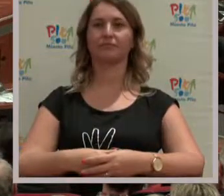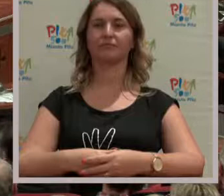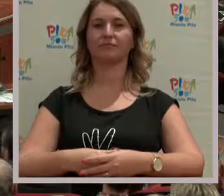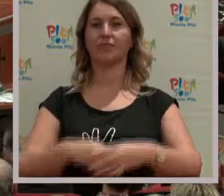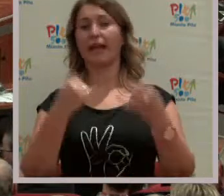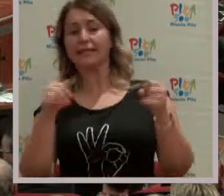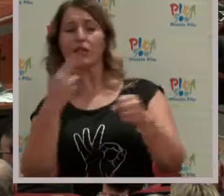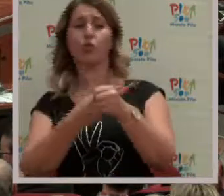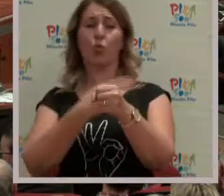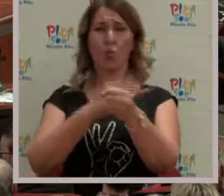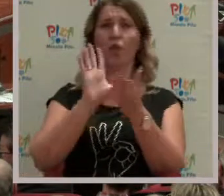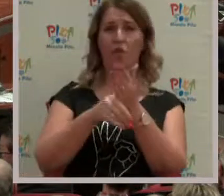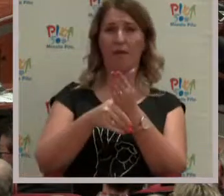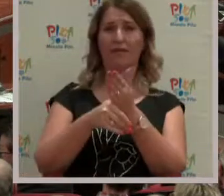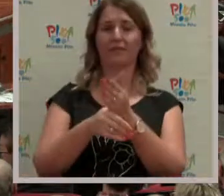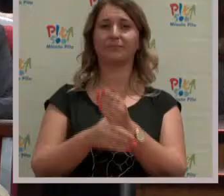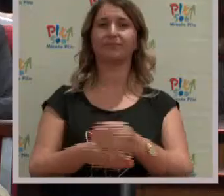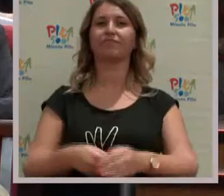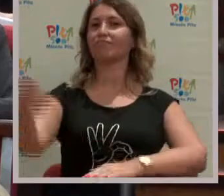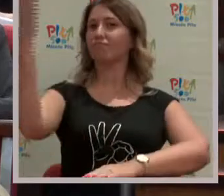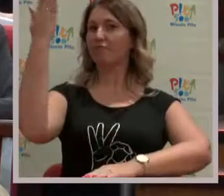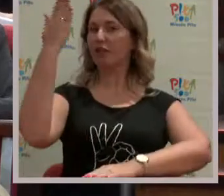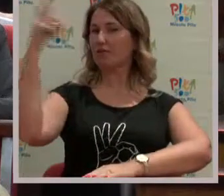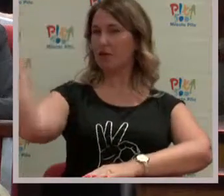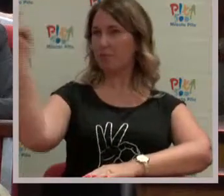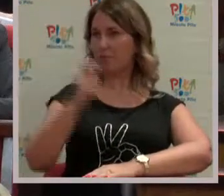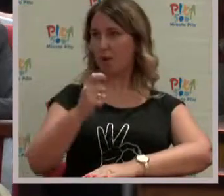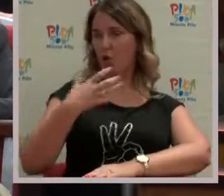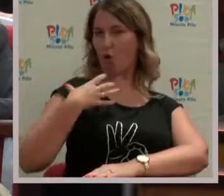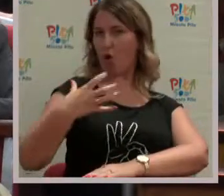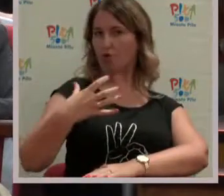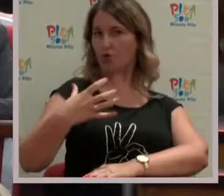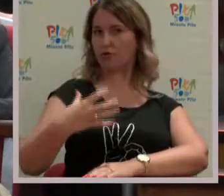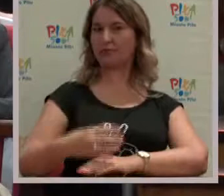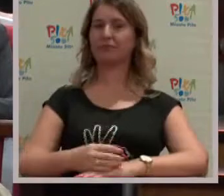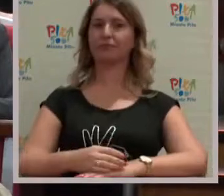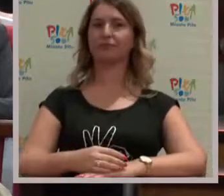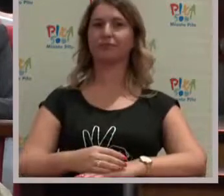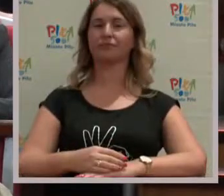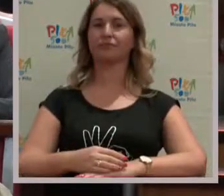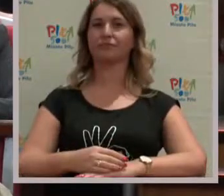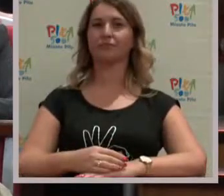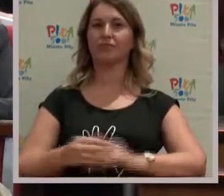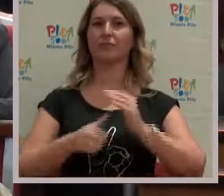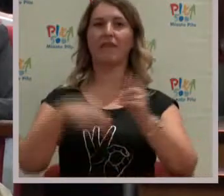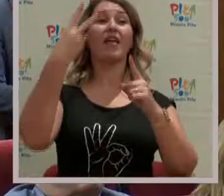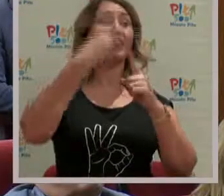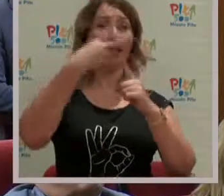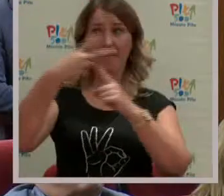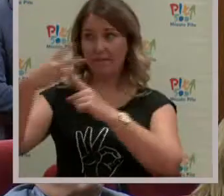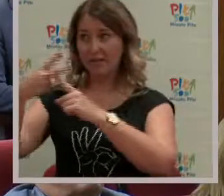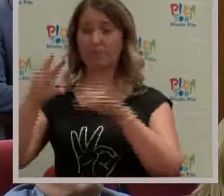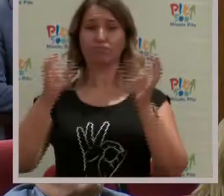Urzędu Miasta Piły. Witam serdecznie przybyłych na naszą sesję gości. Witam przedstawicieli mediów.